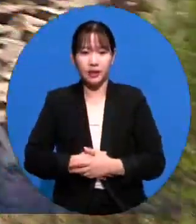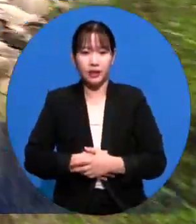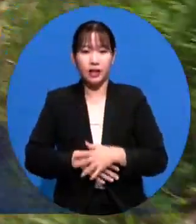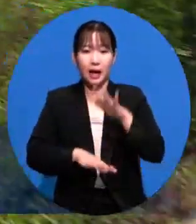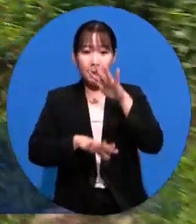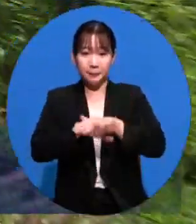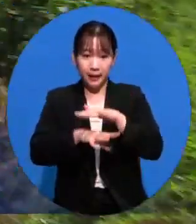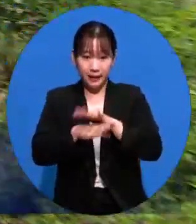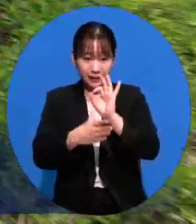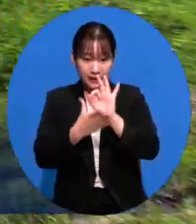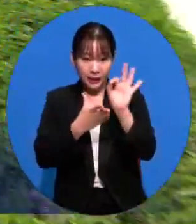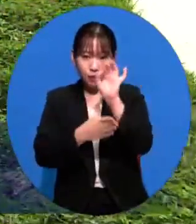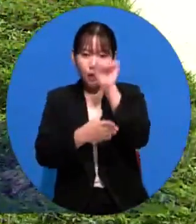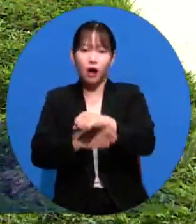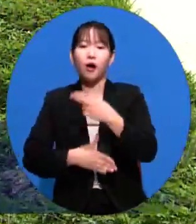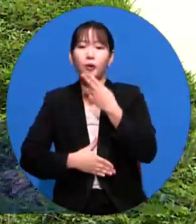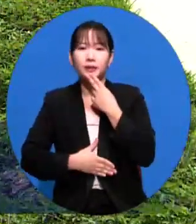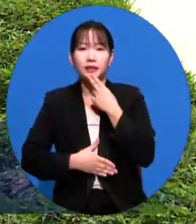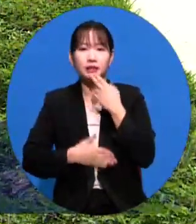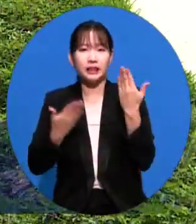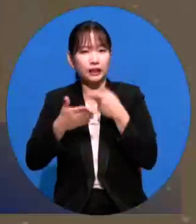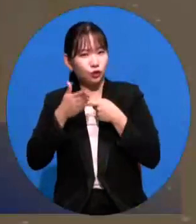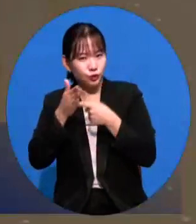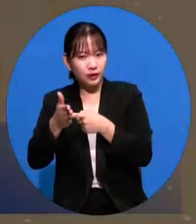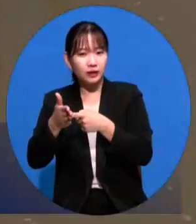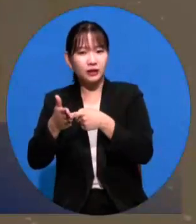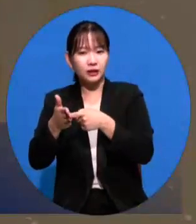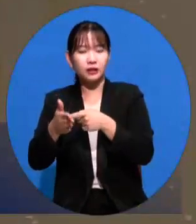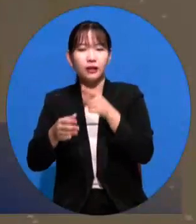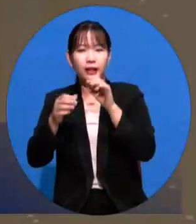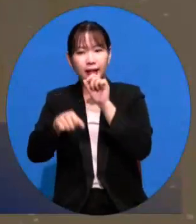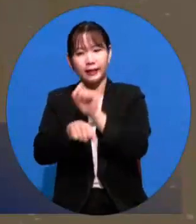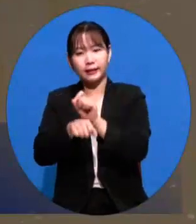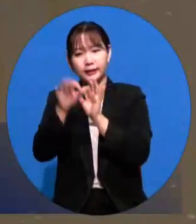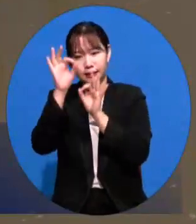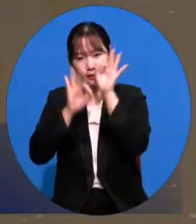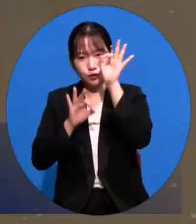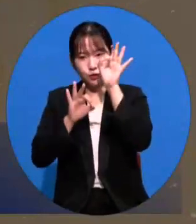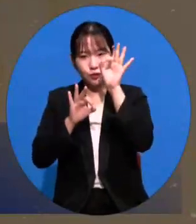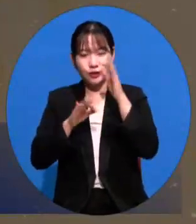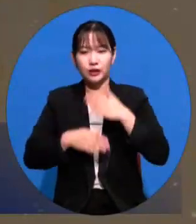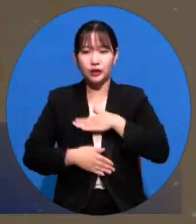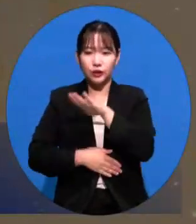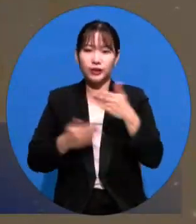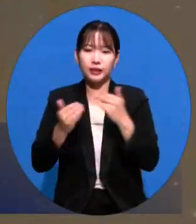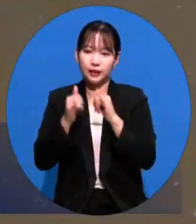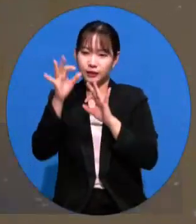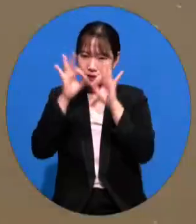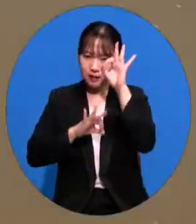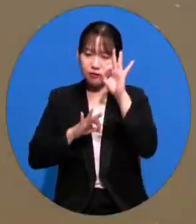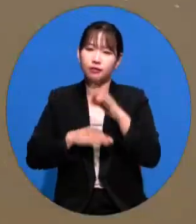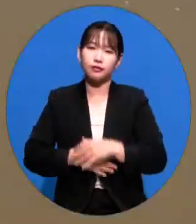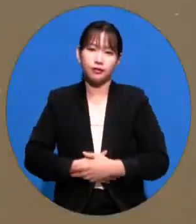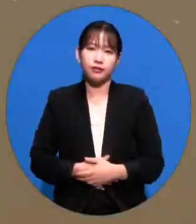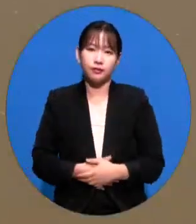전용을 받지 아니하고 공사가 진행이 된 것이 행정적인 착오, 그 직원의 착오이지 않냐 이거죠.